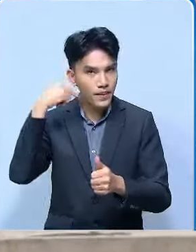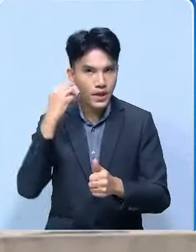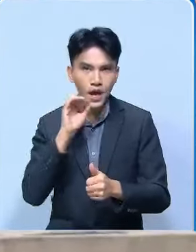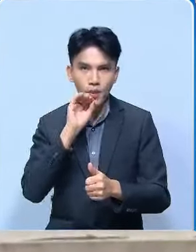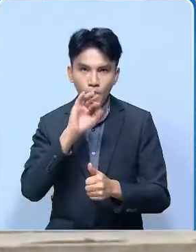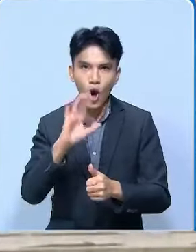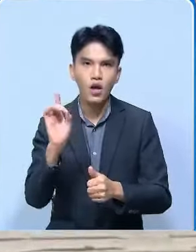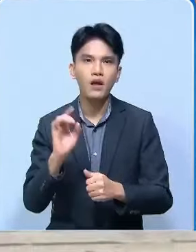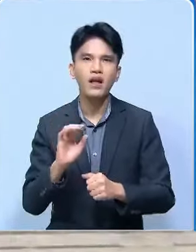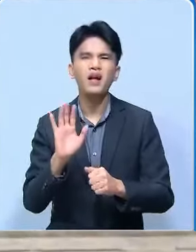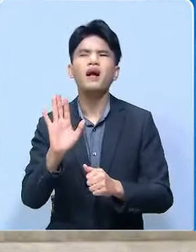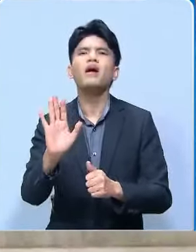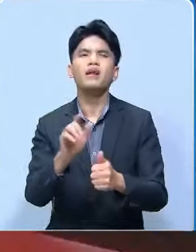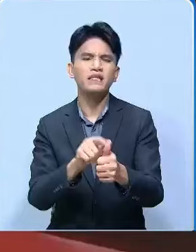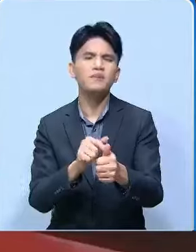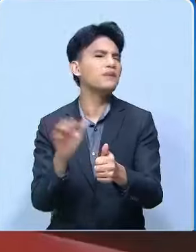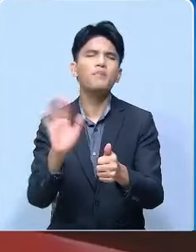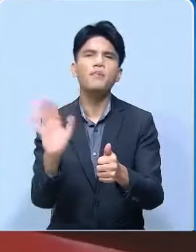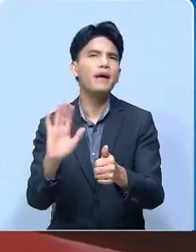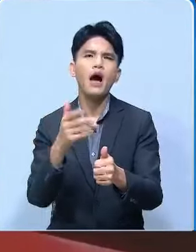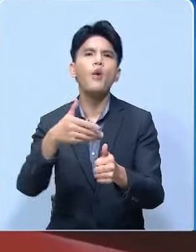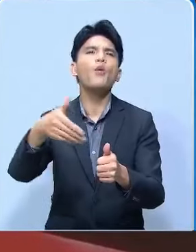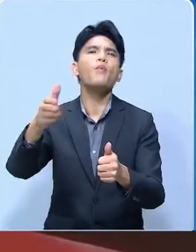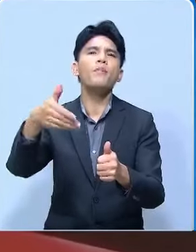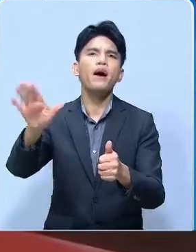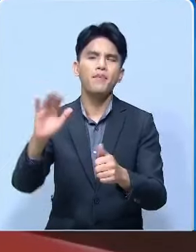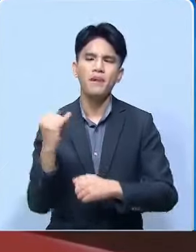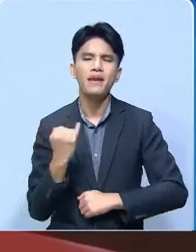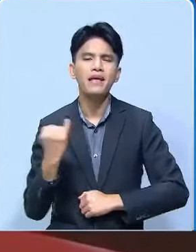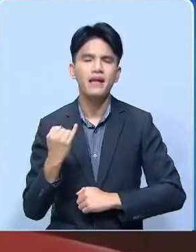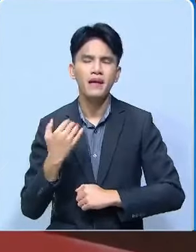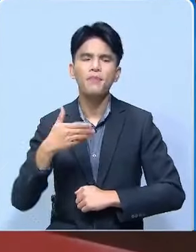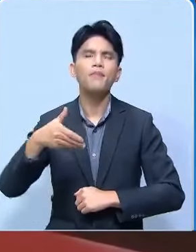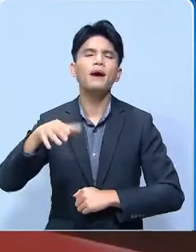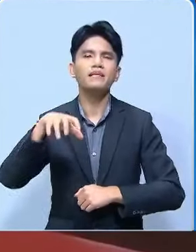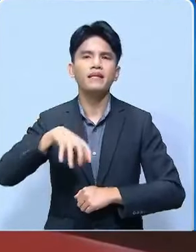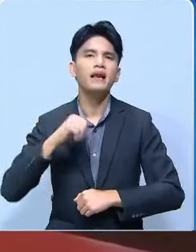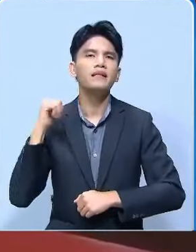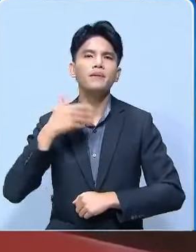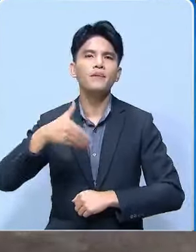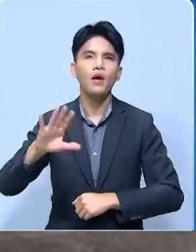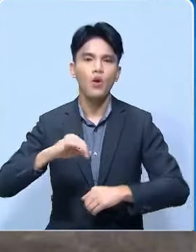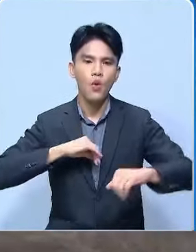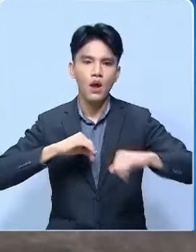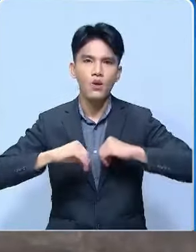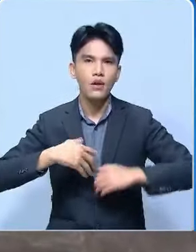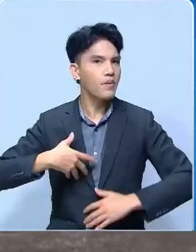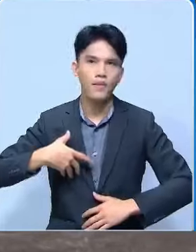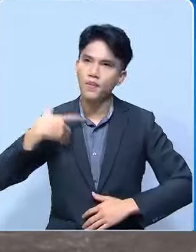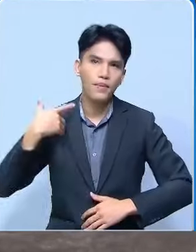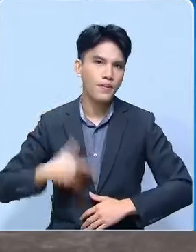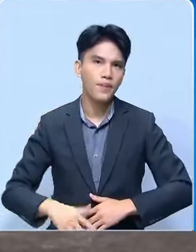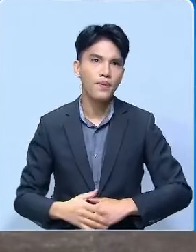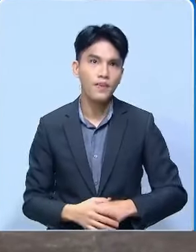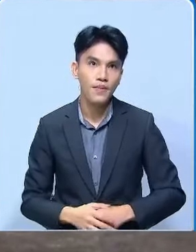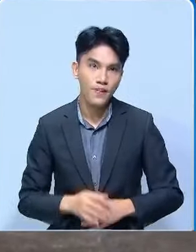เขาว่าอย่ามาจีบกันตรงนี ้ ไปจีบที่มันน่าเกลียดปรากฏวัยรุ่นทางฝั่งนั้นก็ไม่พอใจเลือดร้อนนะก็เลย